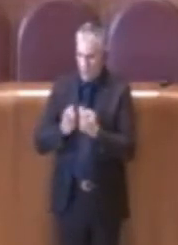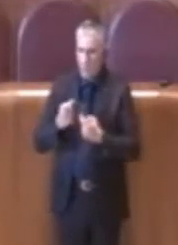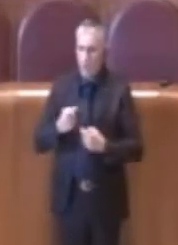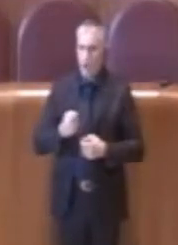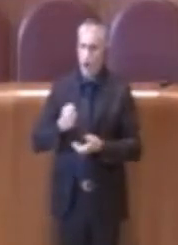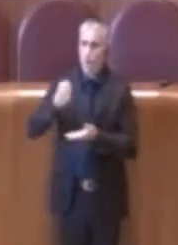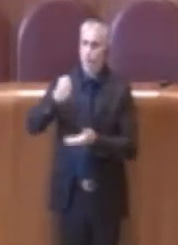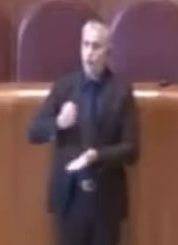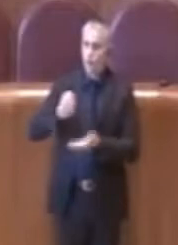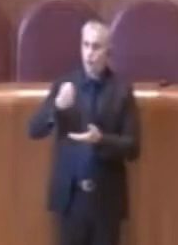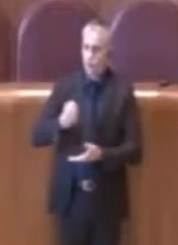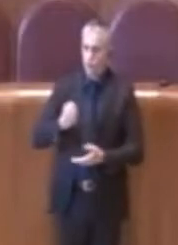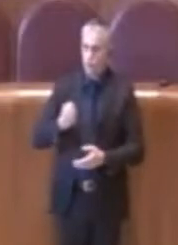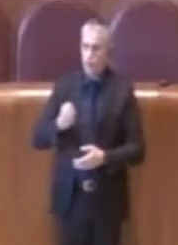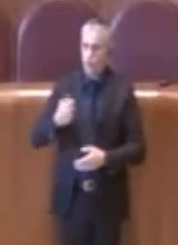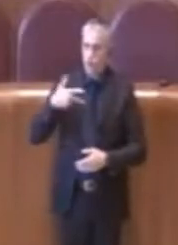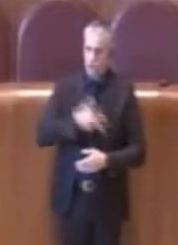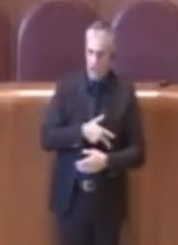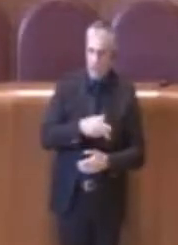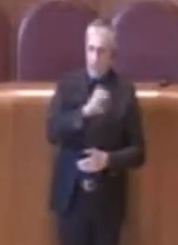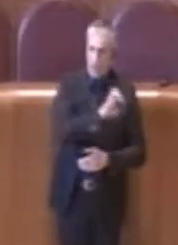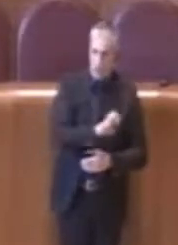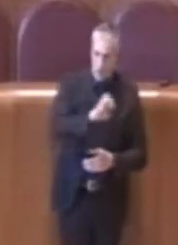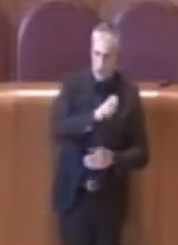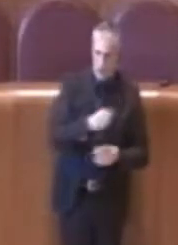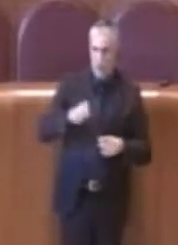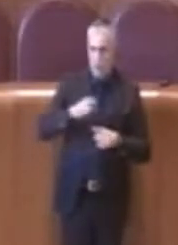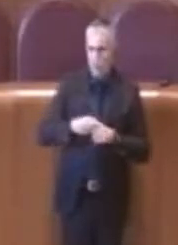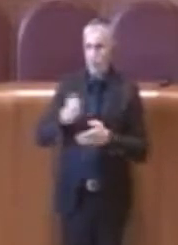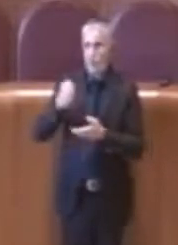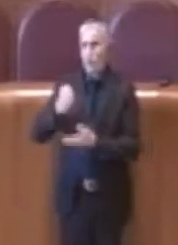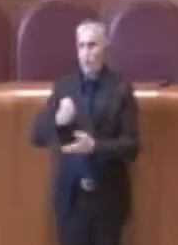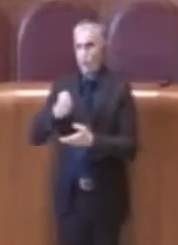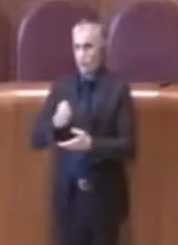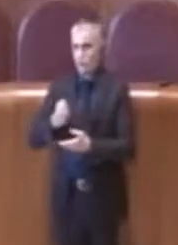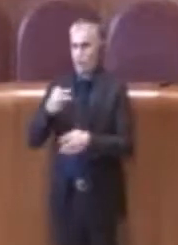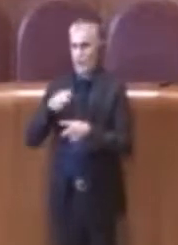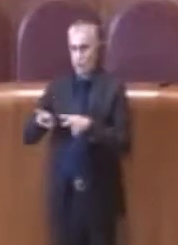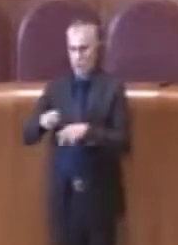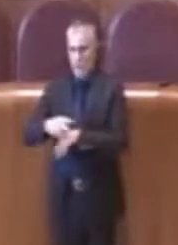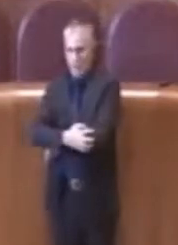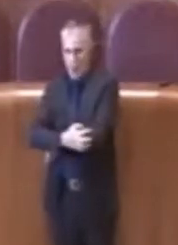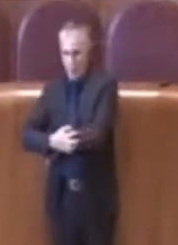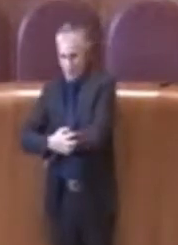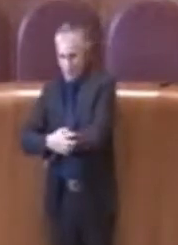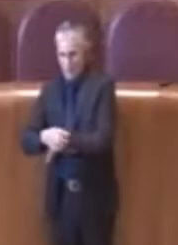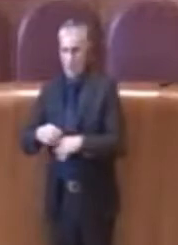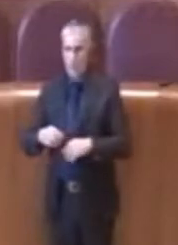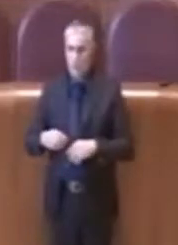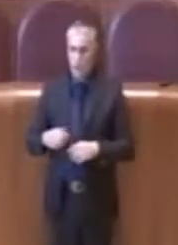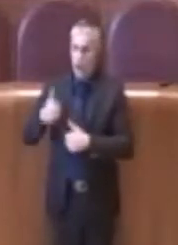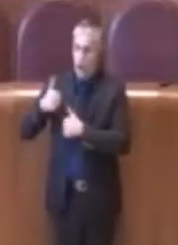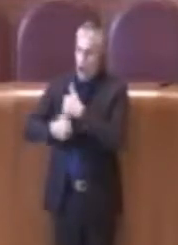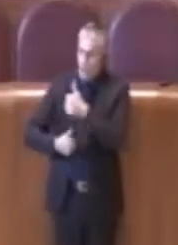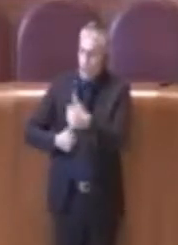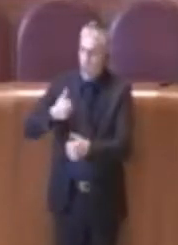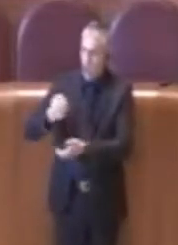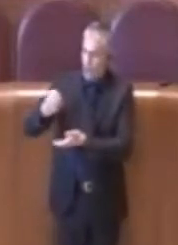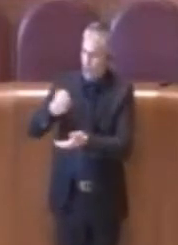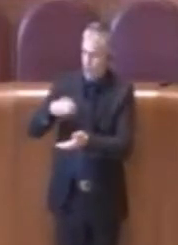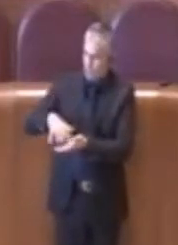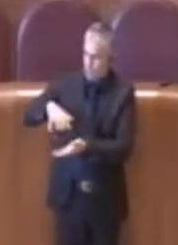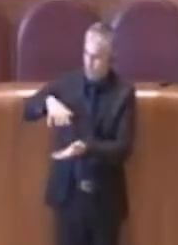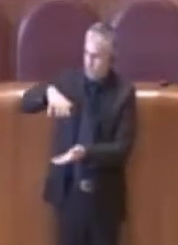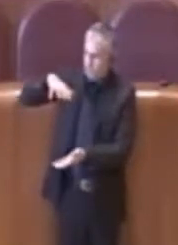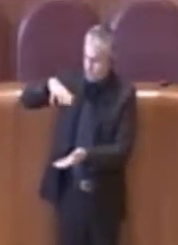Sociale Europeo che dal Fondo Nazionale della Povertà e sono risorse che si alimentano anno dopo anno salvo l'utilizzo